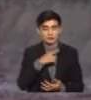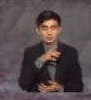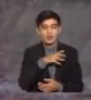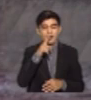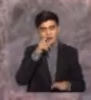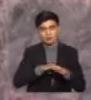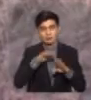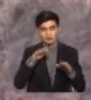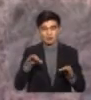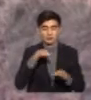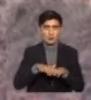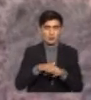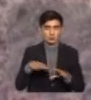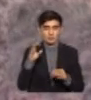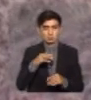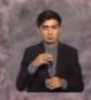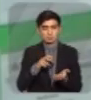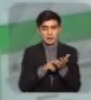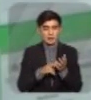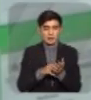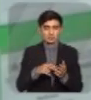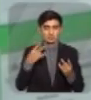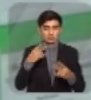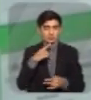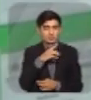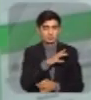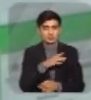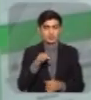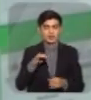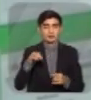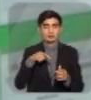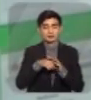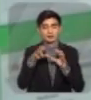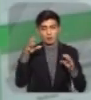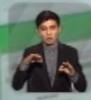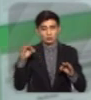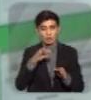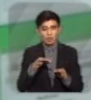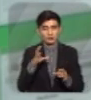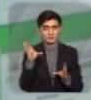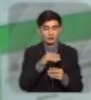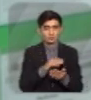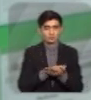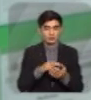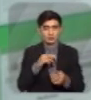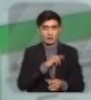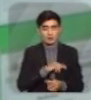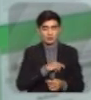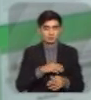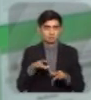әкімдіктегілер халық қорқынышы орынсыз деп отыр. Заңға және санитарлық нормалардың талаптарына сәйкес жұмыстарын